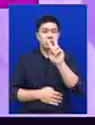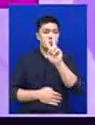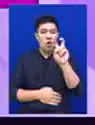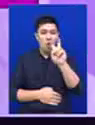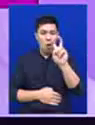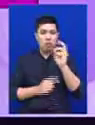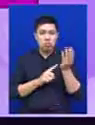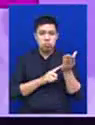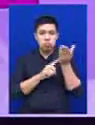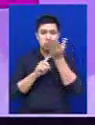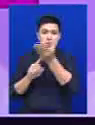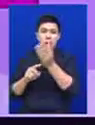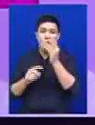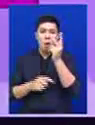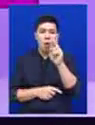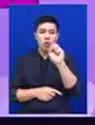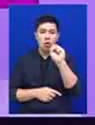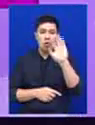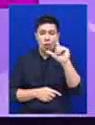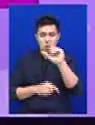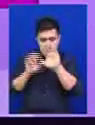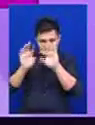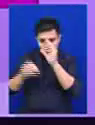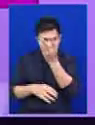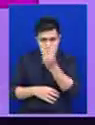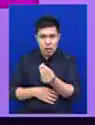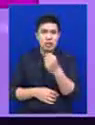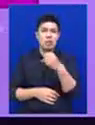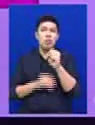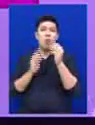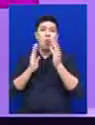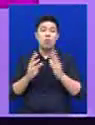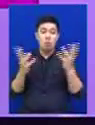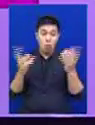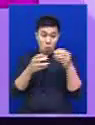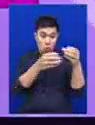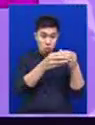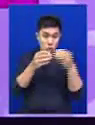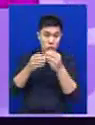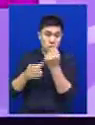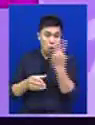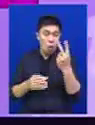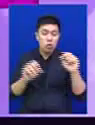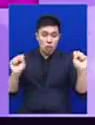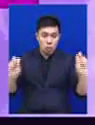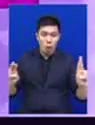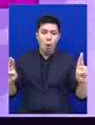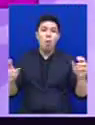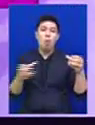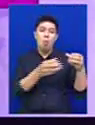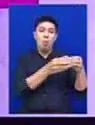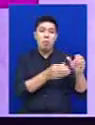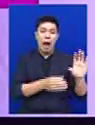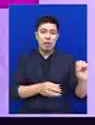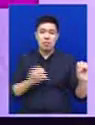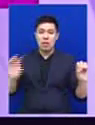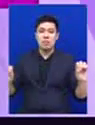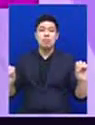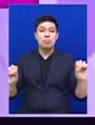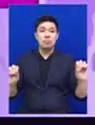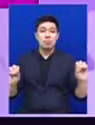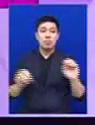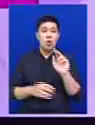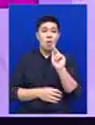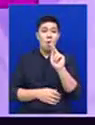นอให้คสช.เป็นผู้คัดเลือก50คนโดยทั้ง2ส่วนนี้จะต้องมีสำรองส่วนละ50คนนอกจากนี้นะคะ